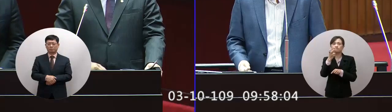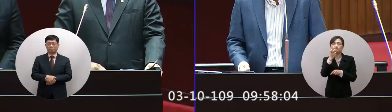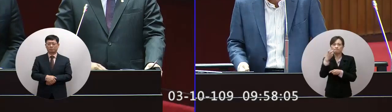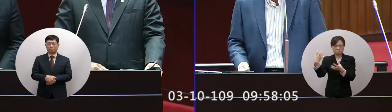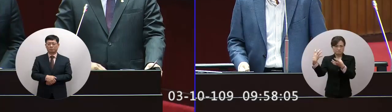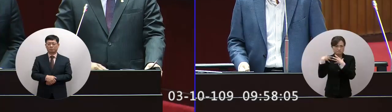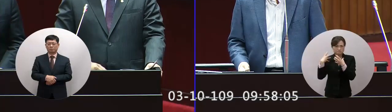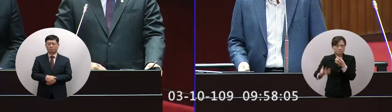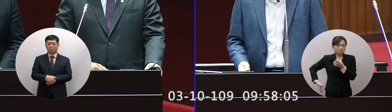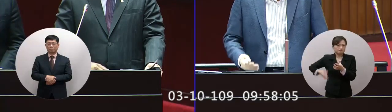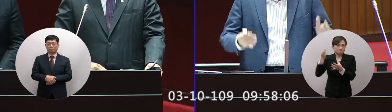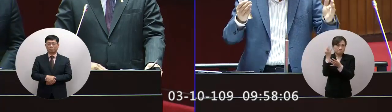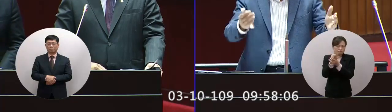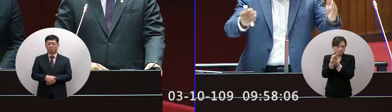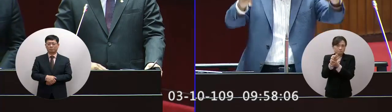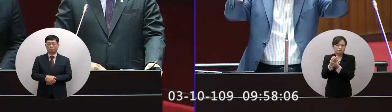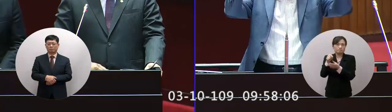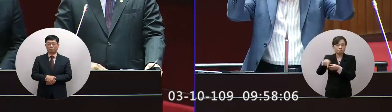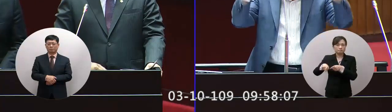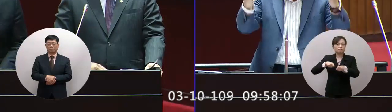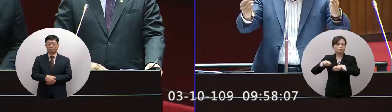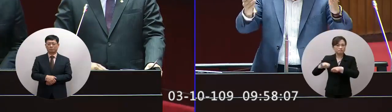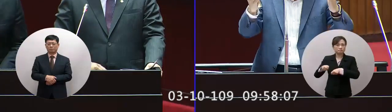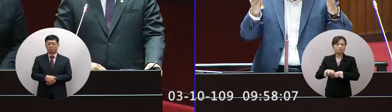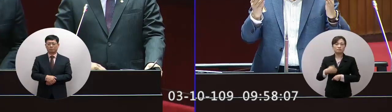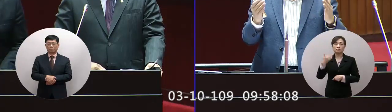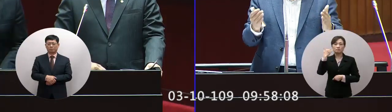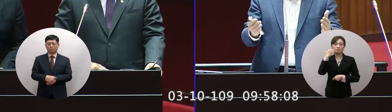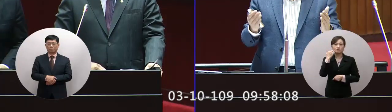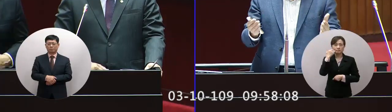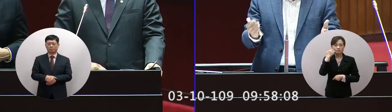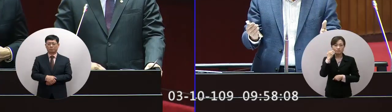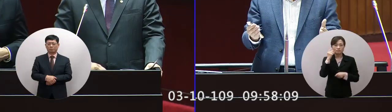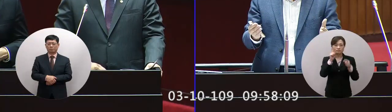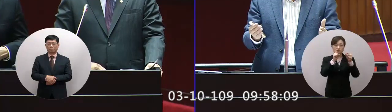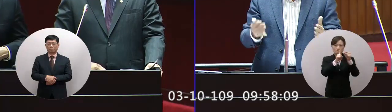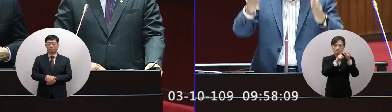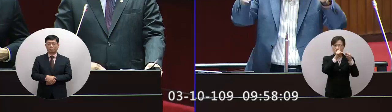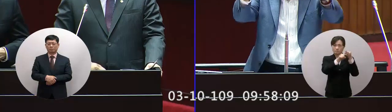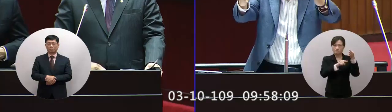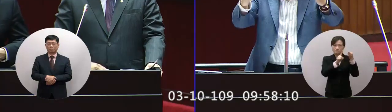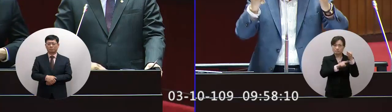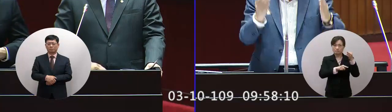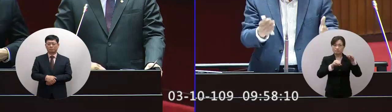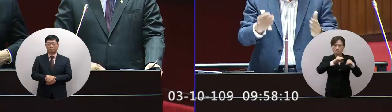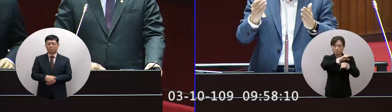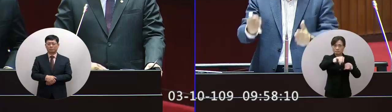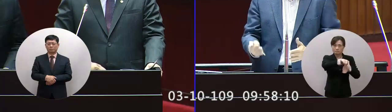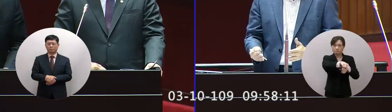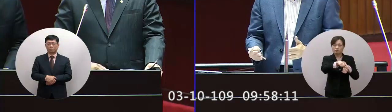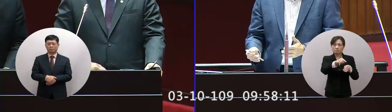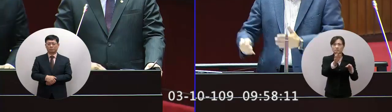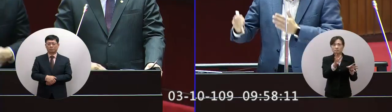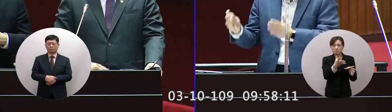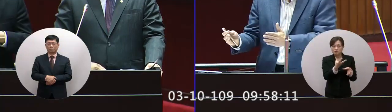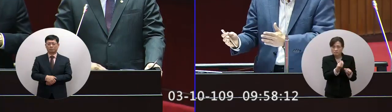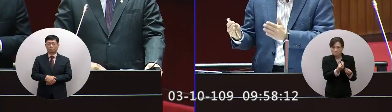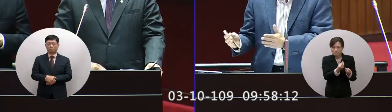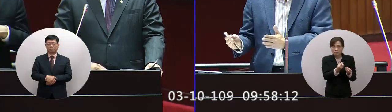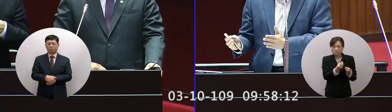中央投资的一个部分。如果没有中丰北路交流道南来北往连接的